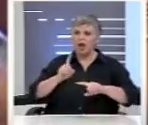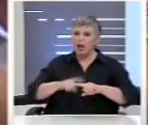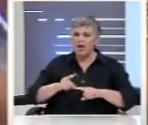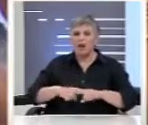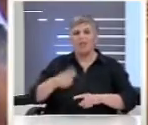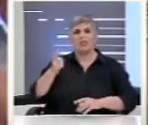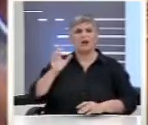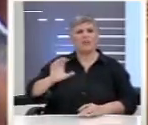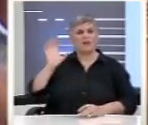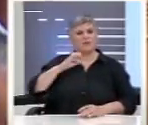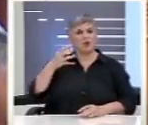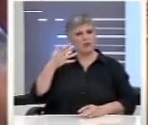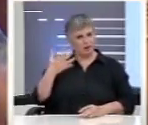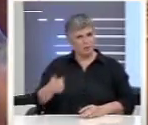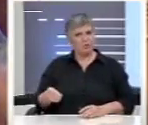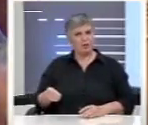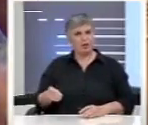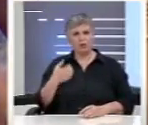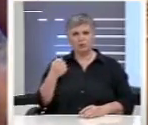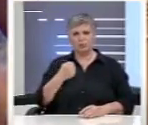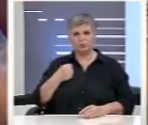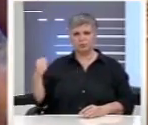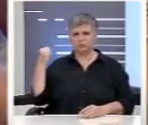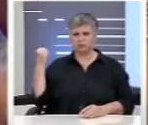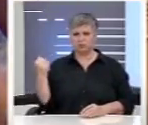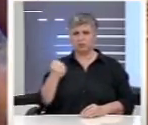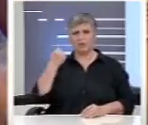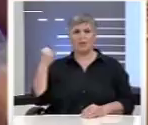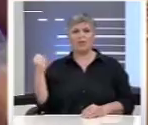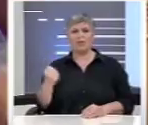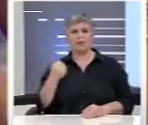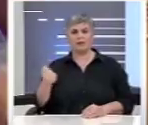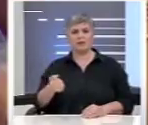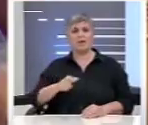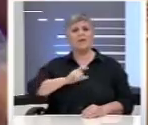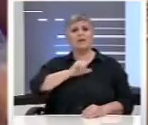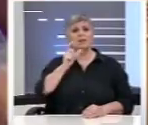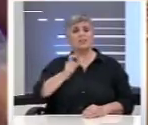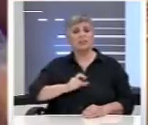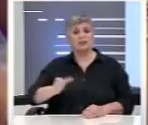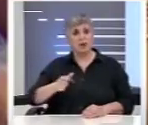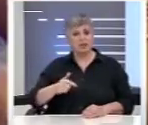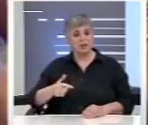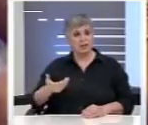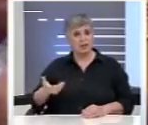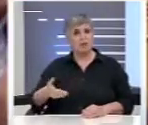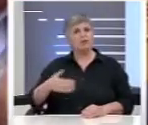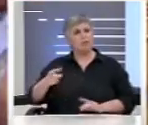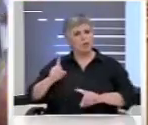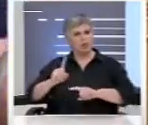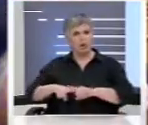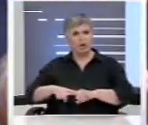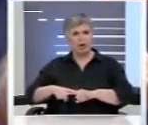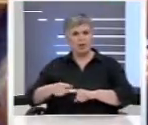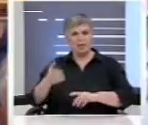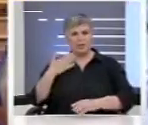οργανωμένης βίας από την πλευρά της ακροδεξιάς? Δεν υπήρχαν στην Ιταλία κρούσματα βομβιστικών επιθέσεων ή και στην Ελλάδα